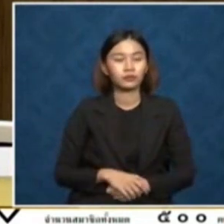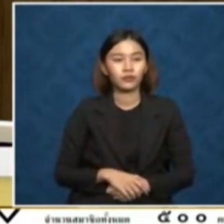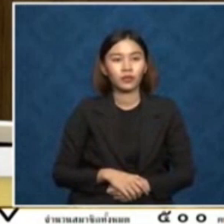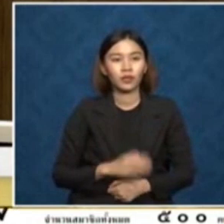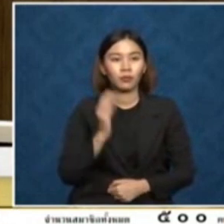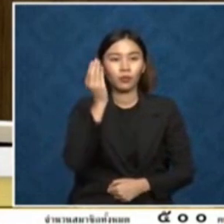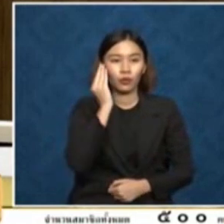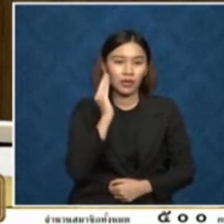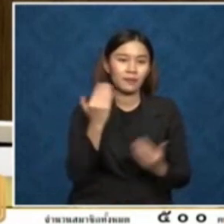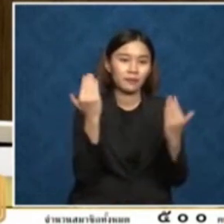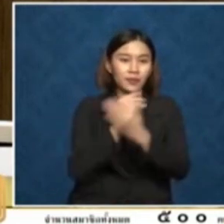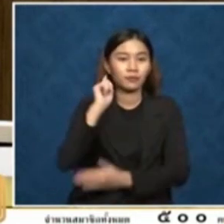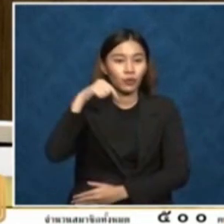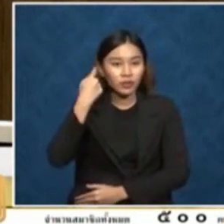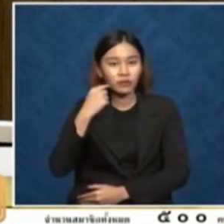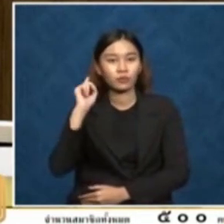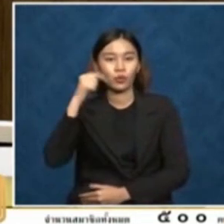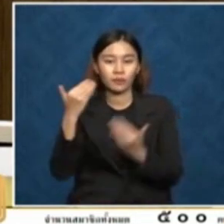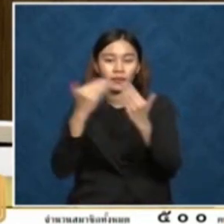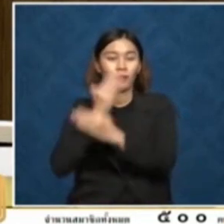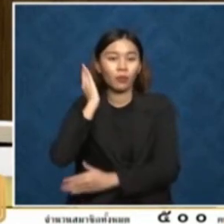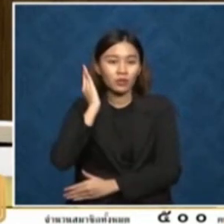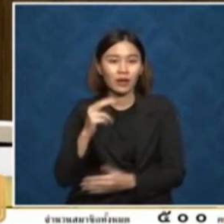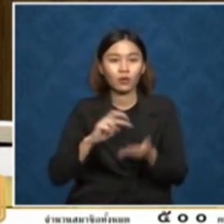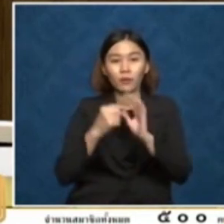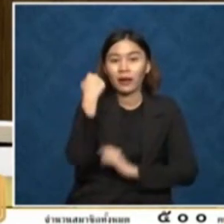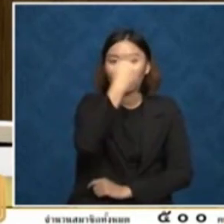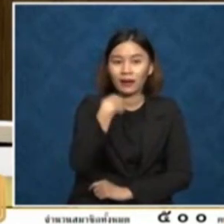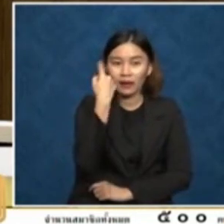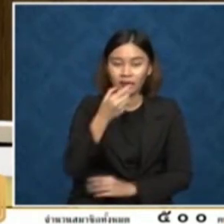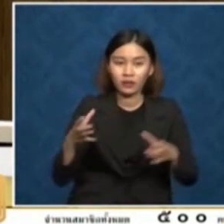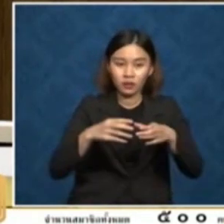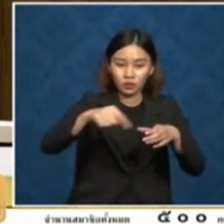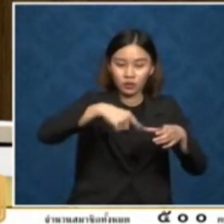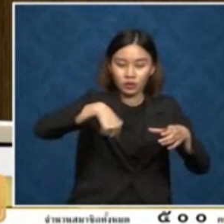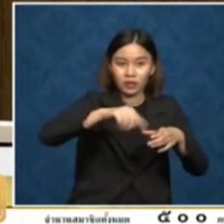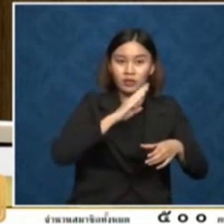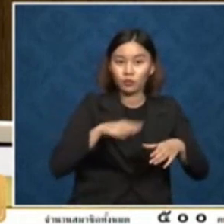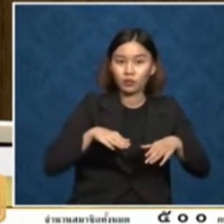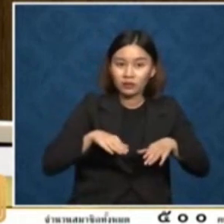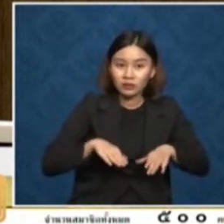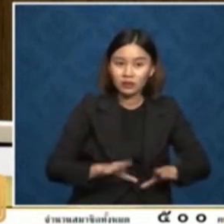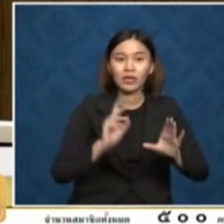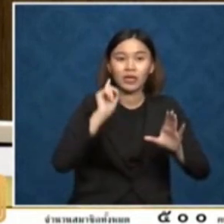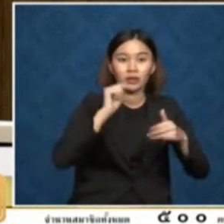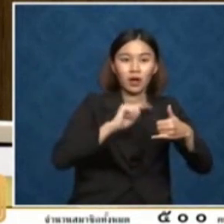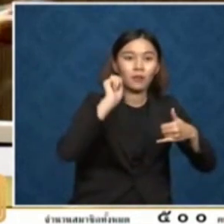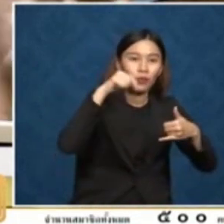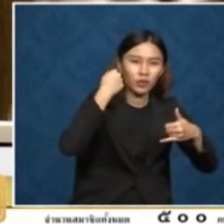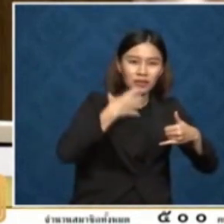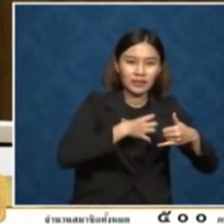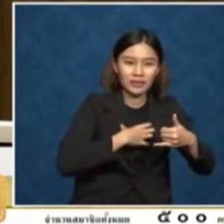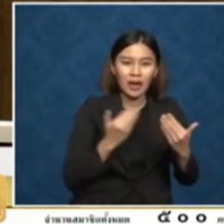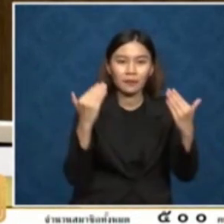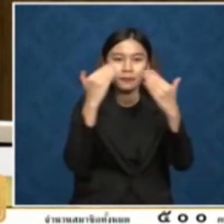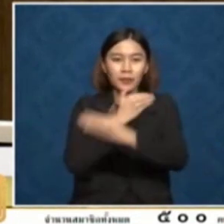ศบุคคลข้ามเพศคือใครนะคะบุคคลข้ามเพศก็คือมีเพศกำเนิดเป็นหญิงและอ